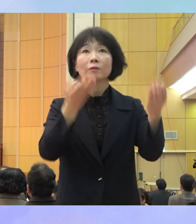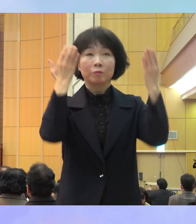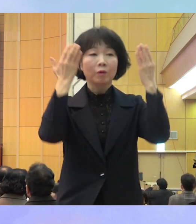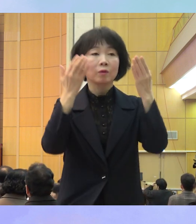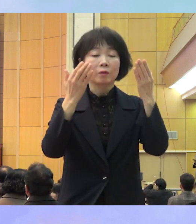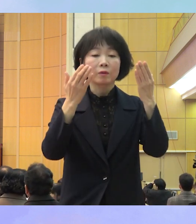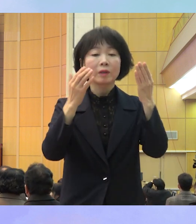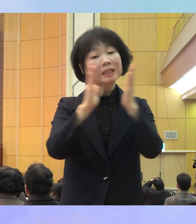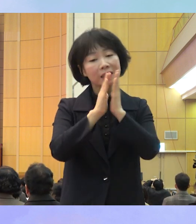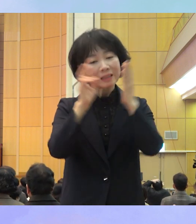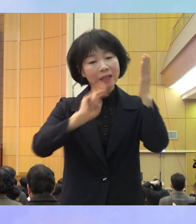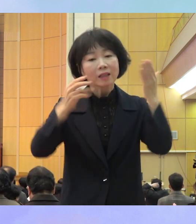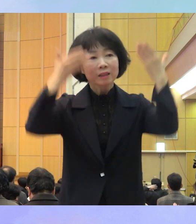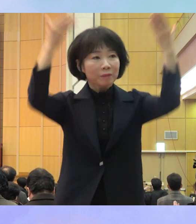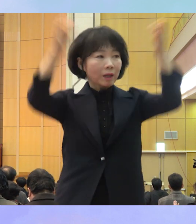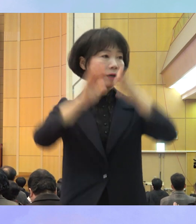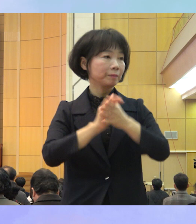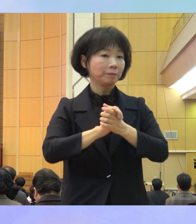마치도록 하겠습니다.